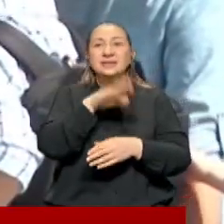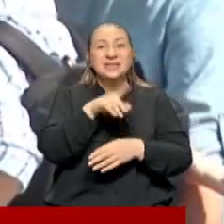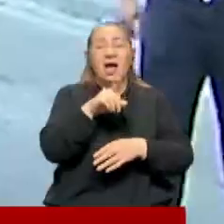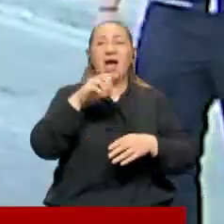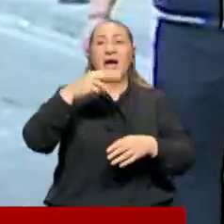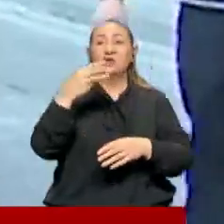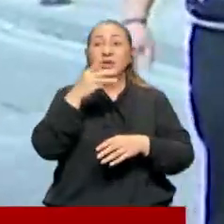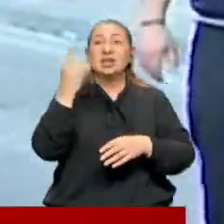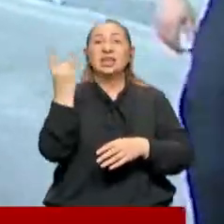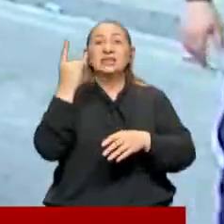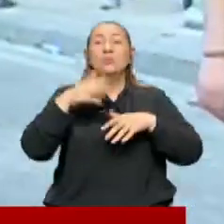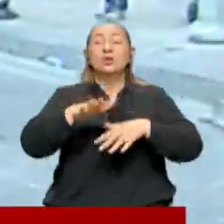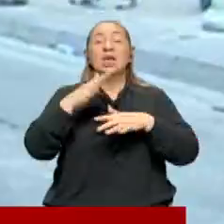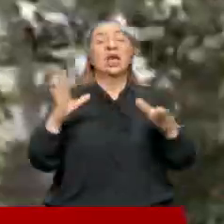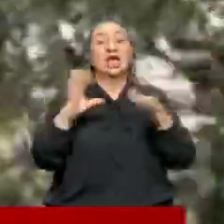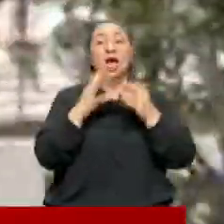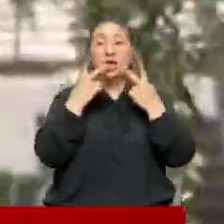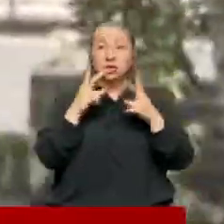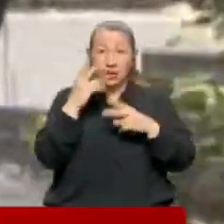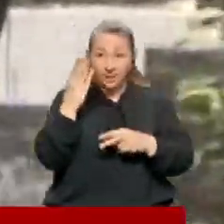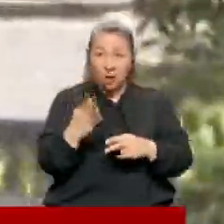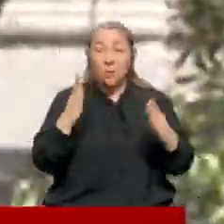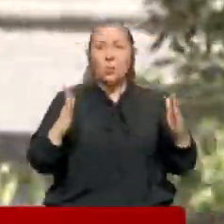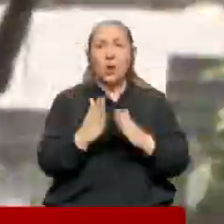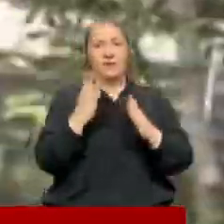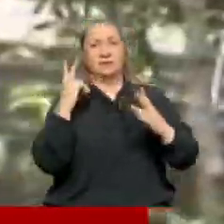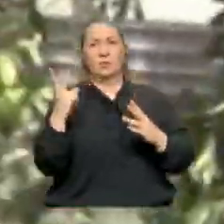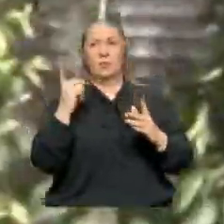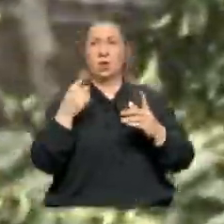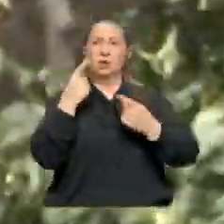Erdoğan'ın Gezi protestolarına ilişkin açıklamaları muhalefet cephesinde böyle yankılandı.